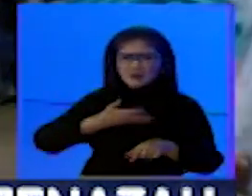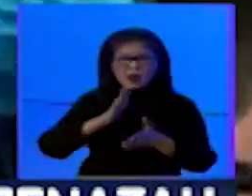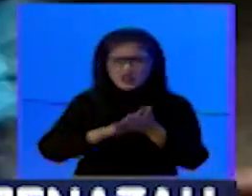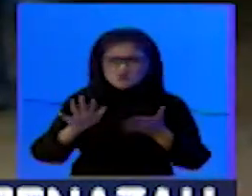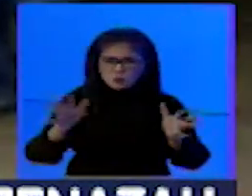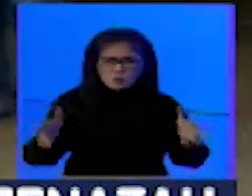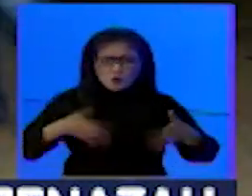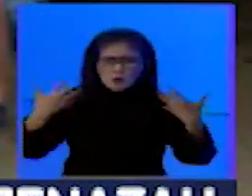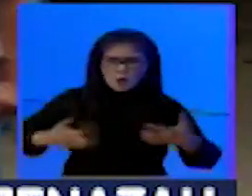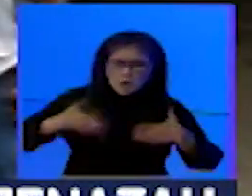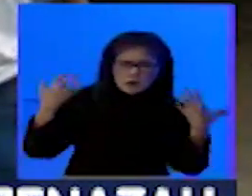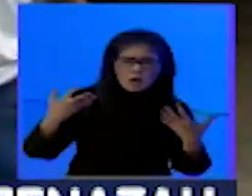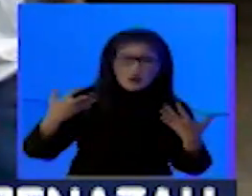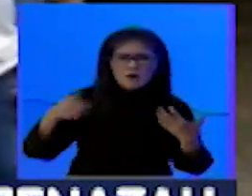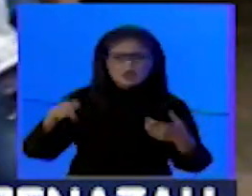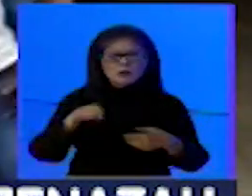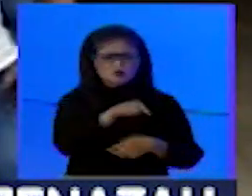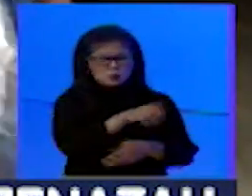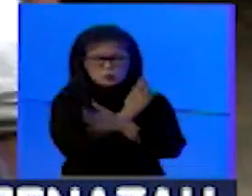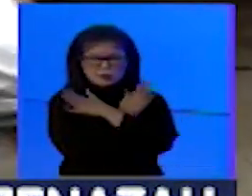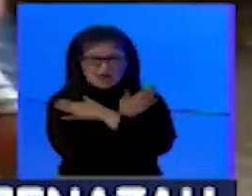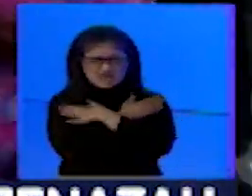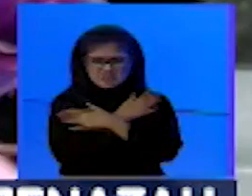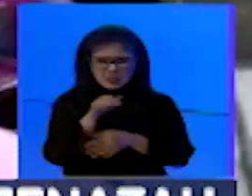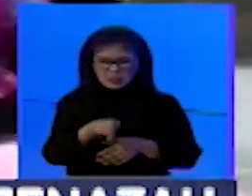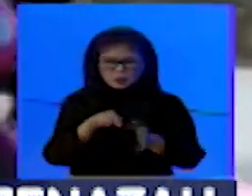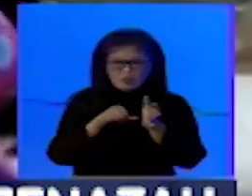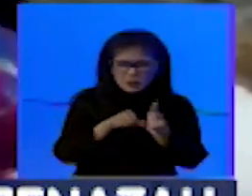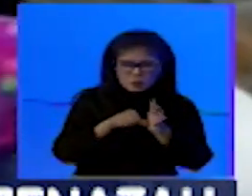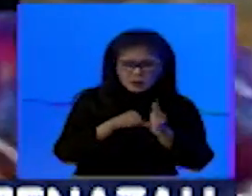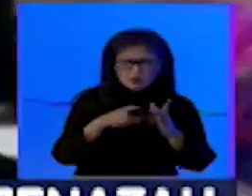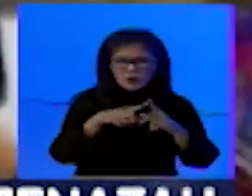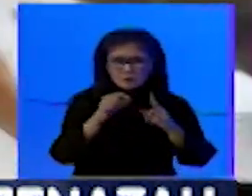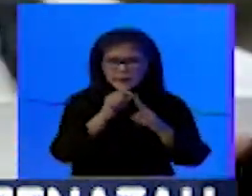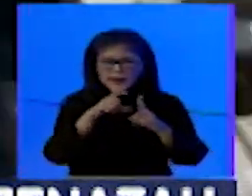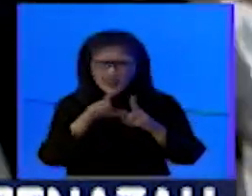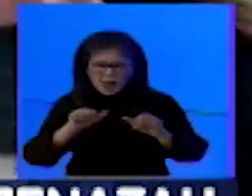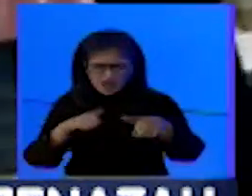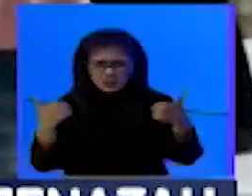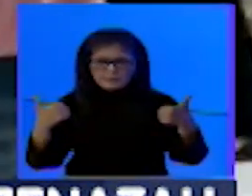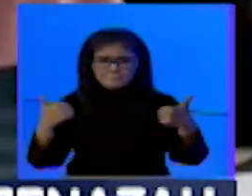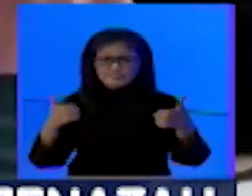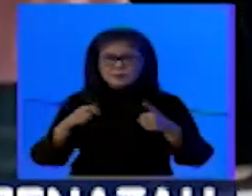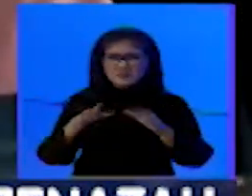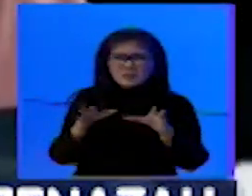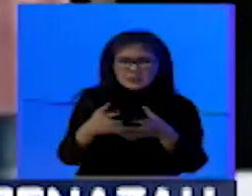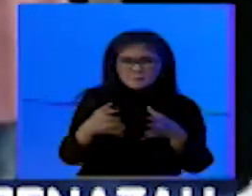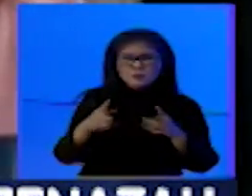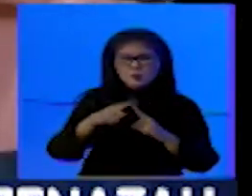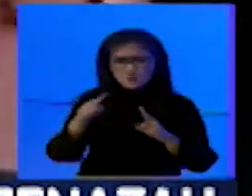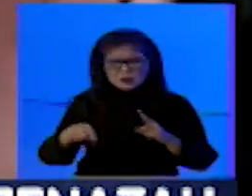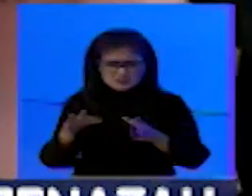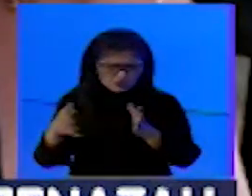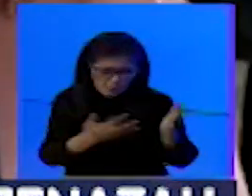sedang diurus oleh petugas dengan APD lengkap. Kondisi yang tak terkendali membuat petugas mengalah sehingga jenazah pasien positif COVID-19